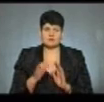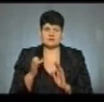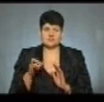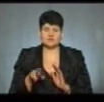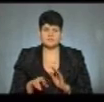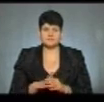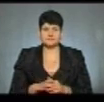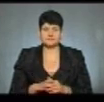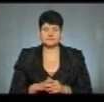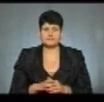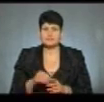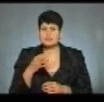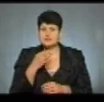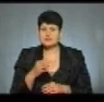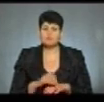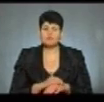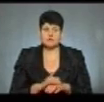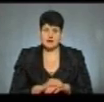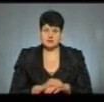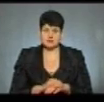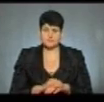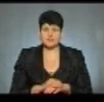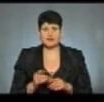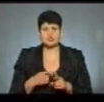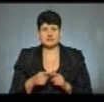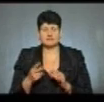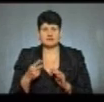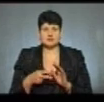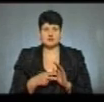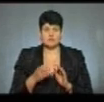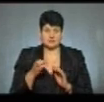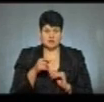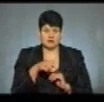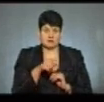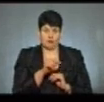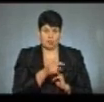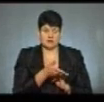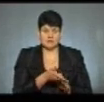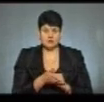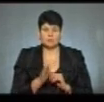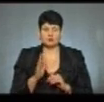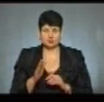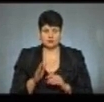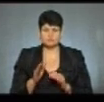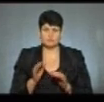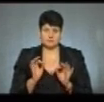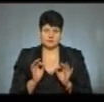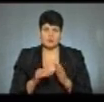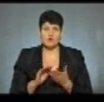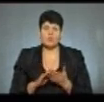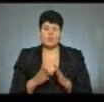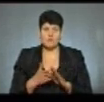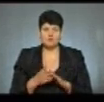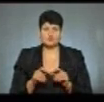січня. Скажіть, будь ласка, чи 27 січня, це вже наступний понеділок, чи є сприятливі умови для того, щоб